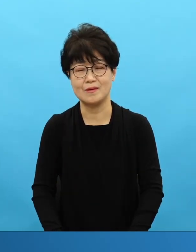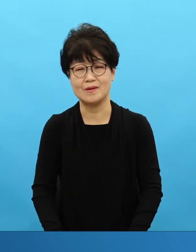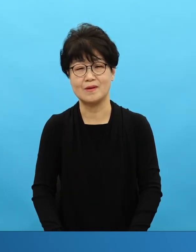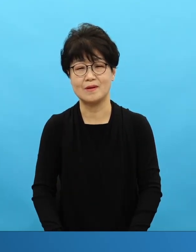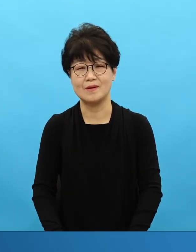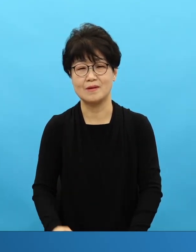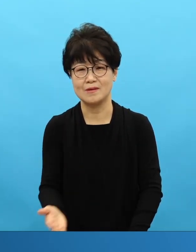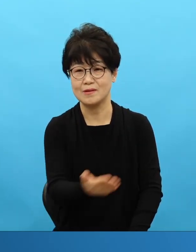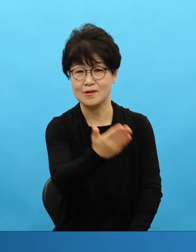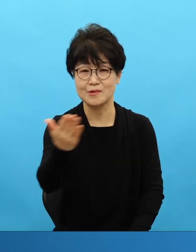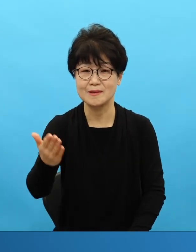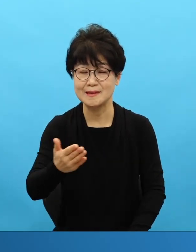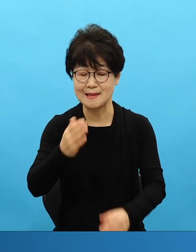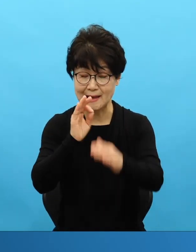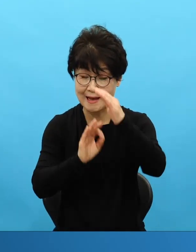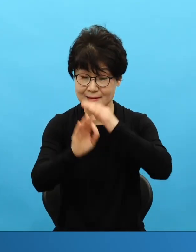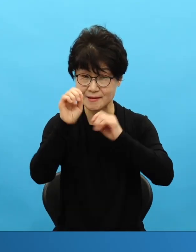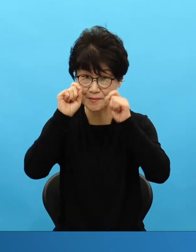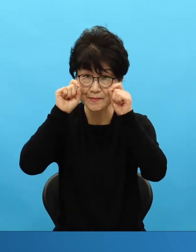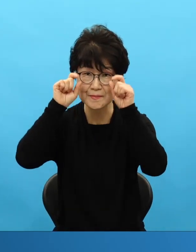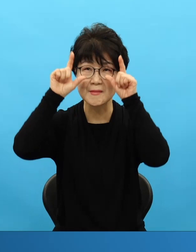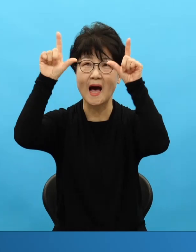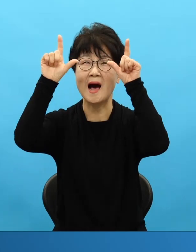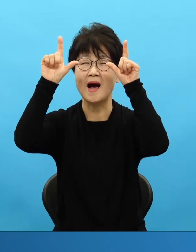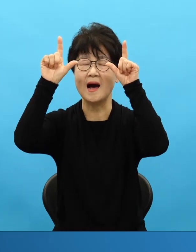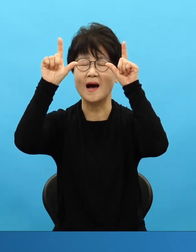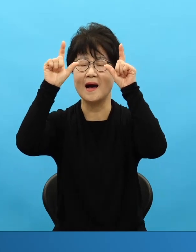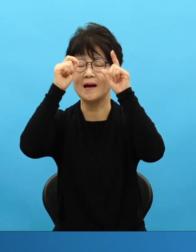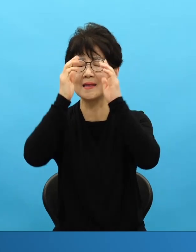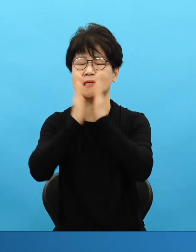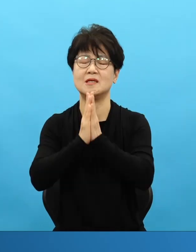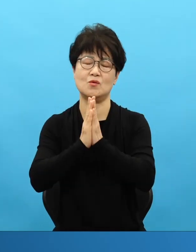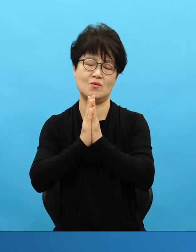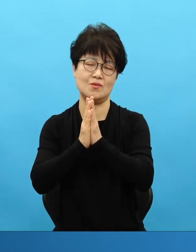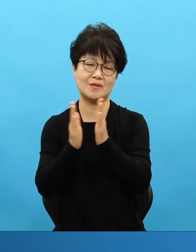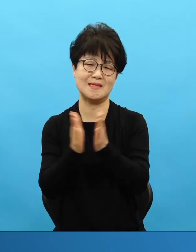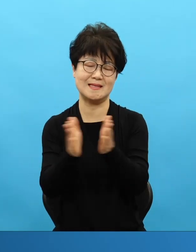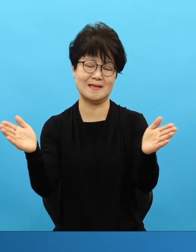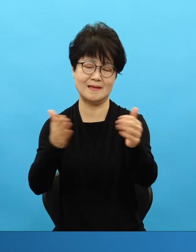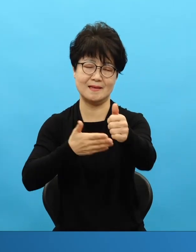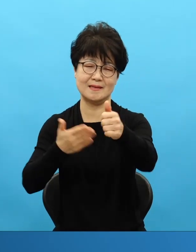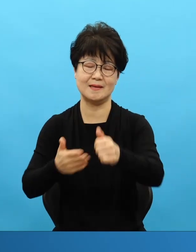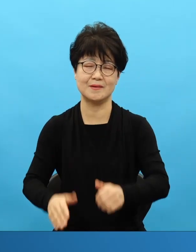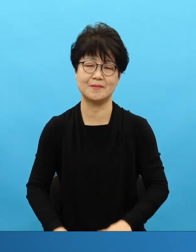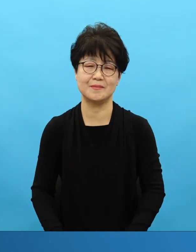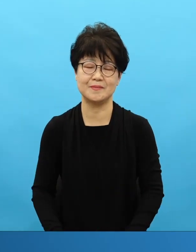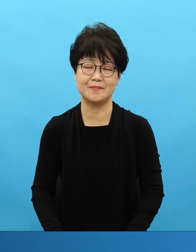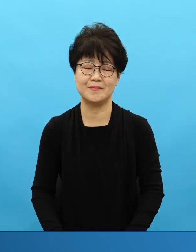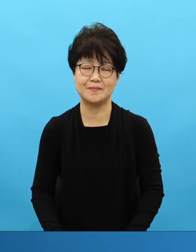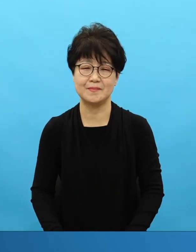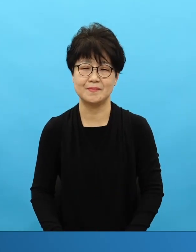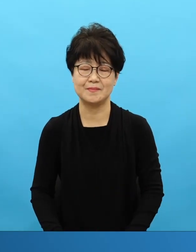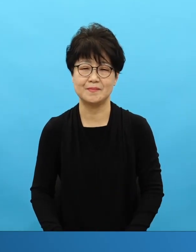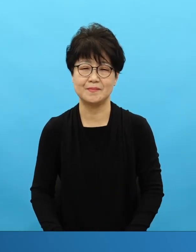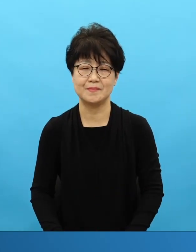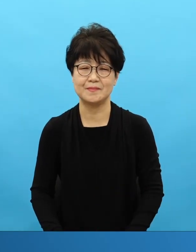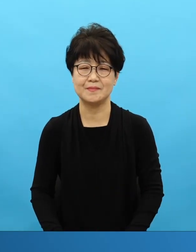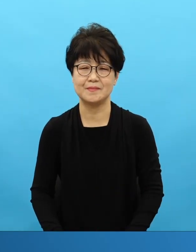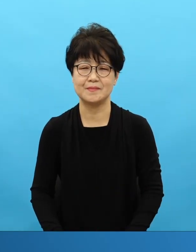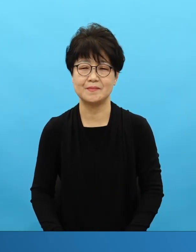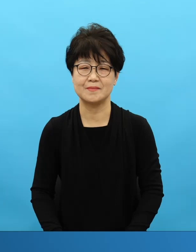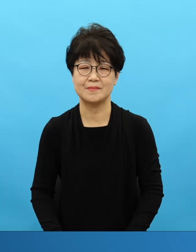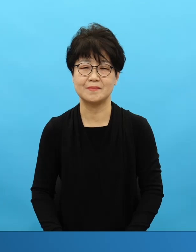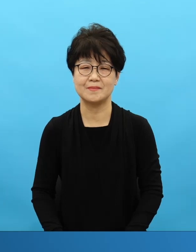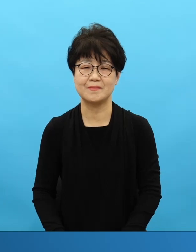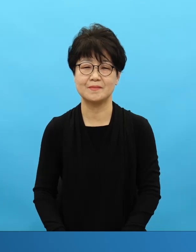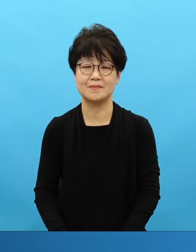딱 뜨면 기도하기 시작해요. How do you pray when you wake up in the morning? Open your eyes, you begin to pray. 아니면 어차피 눈 뜰 거